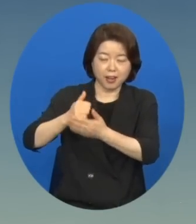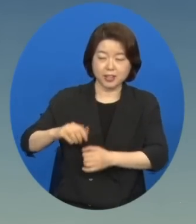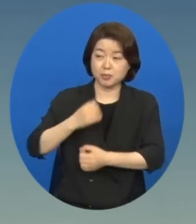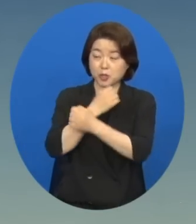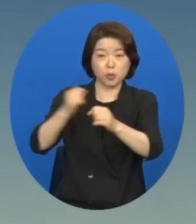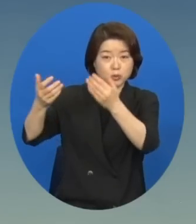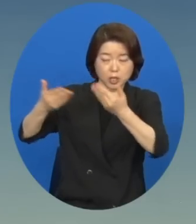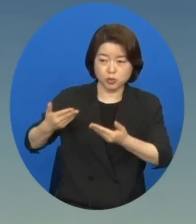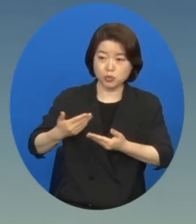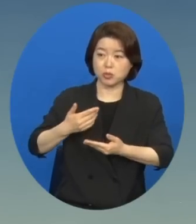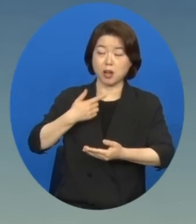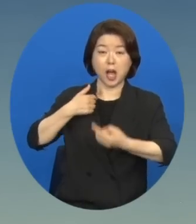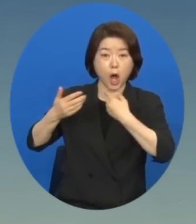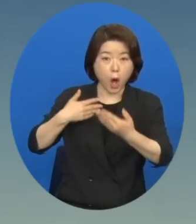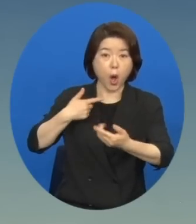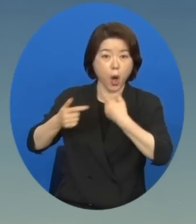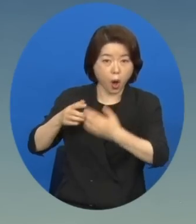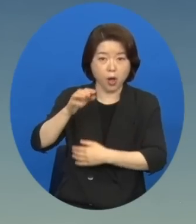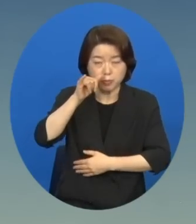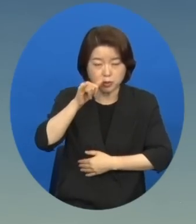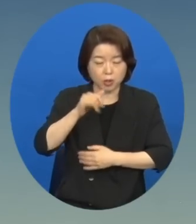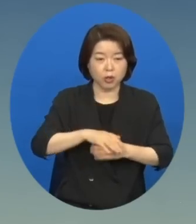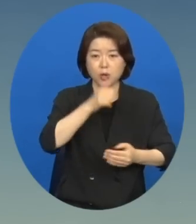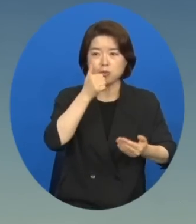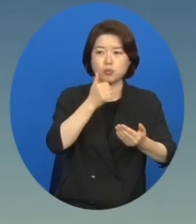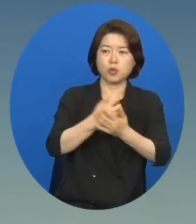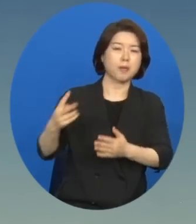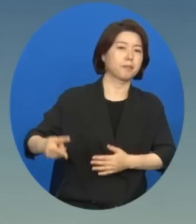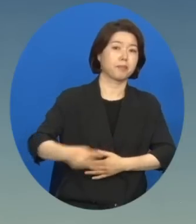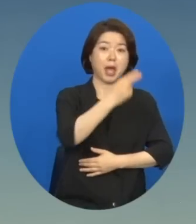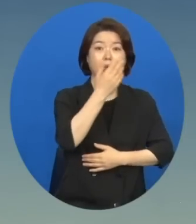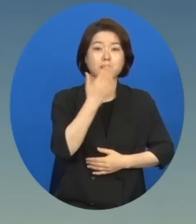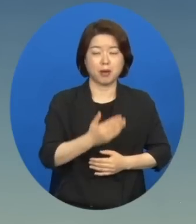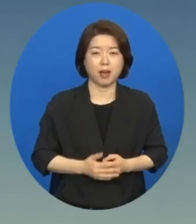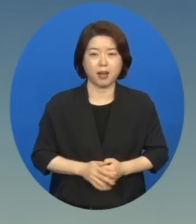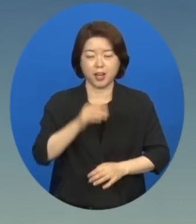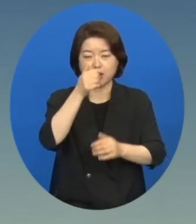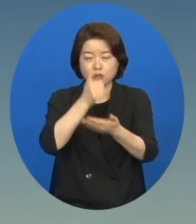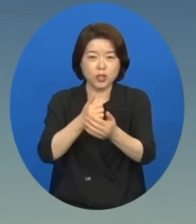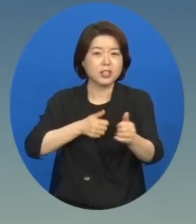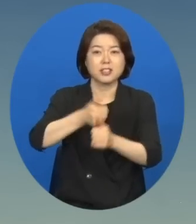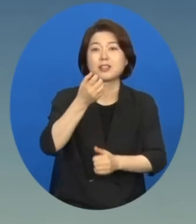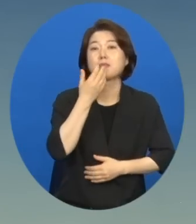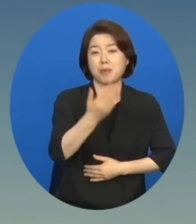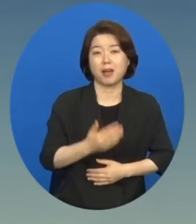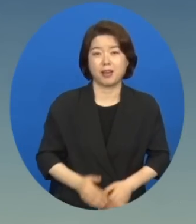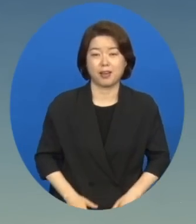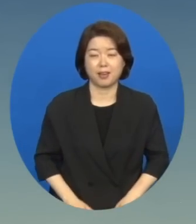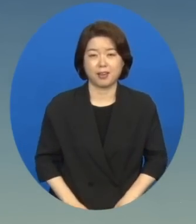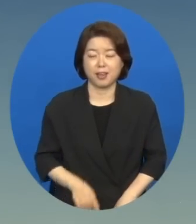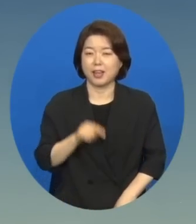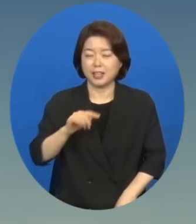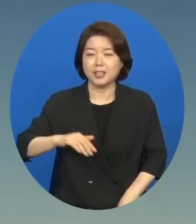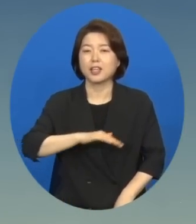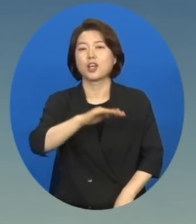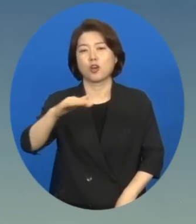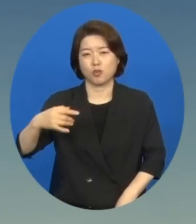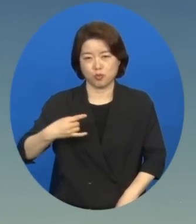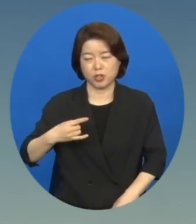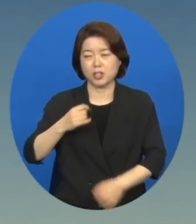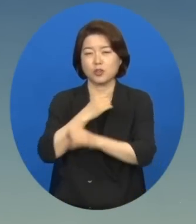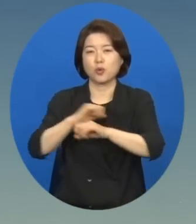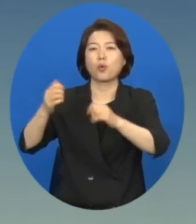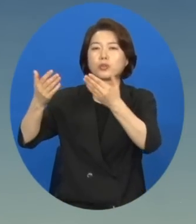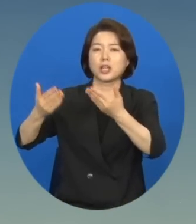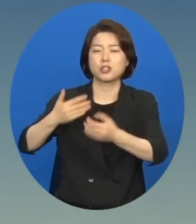용서하시는 것을 맛보고 맛보면요, 죄 안 짓게 됩니다. 죄 승리하게 되는 거예요. 그게 우리를